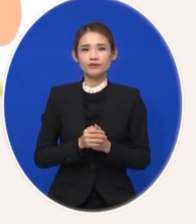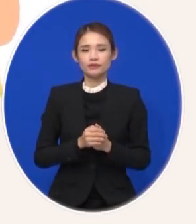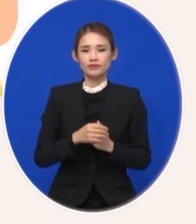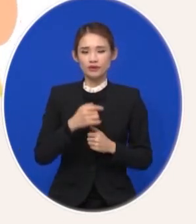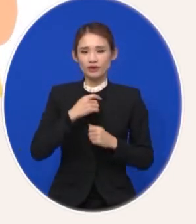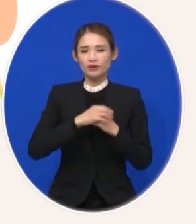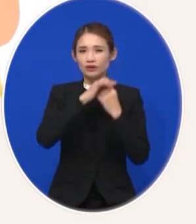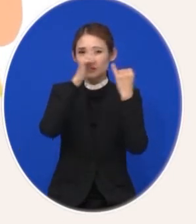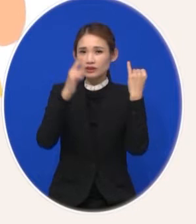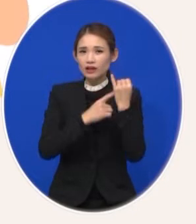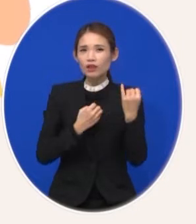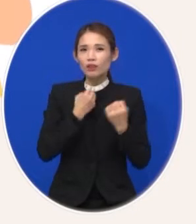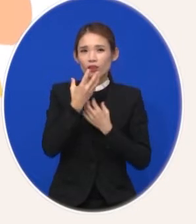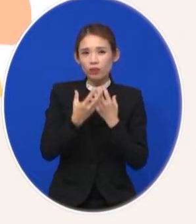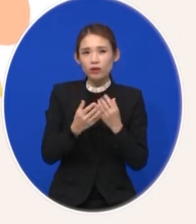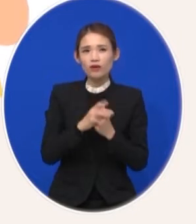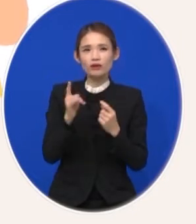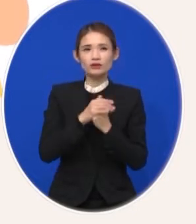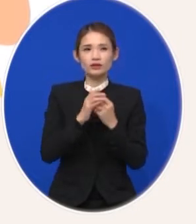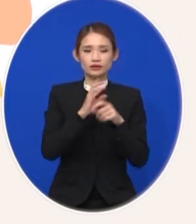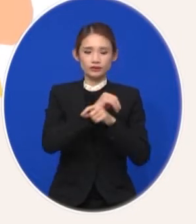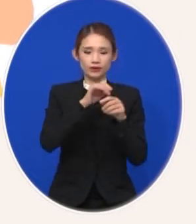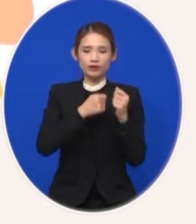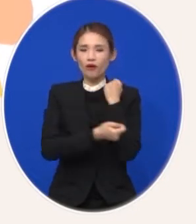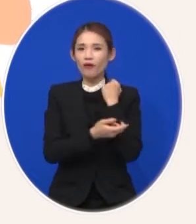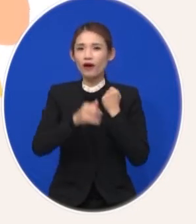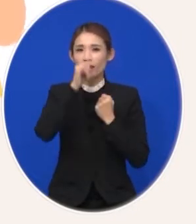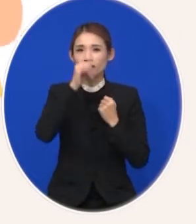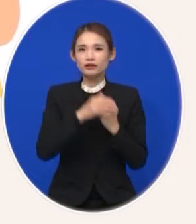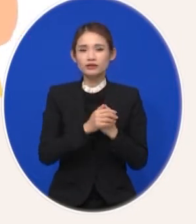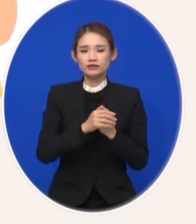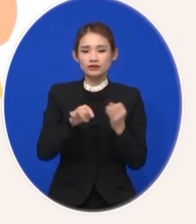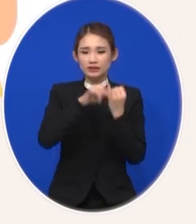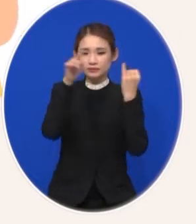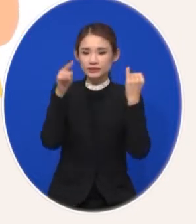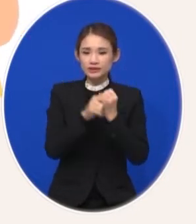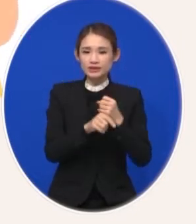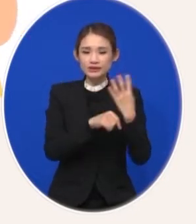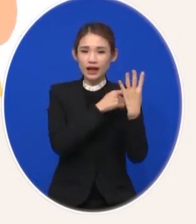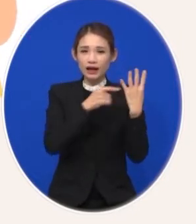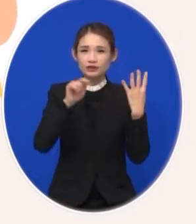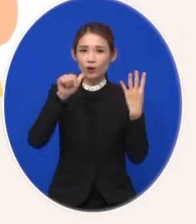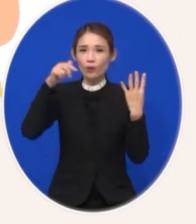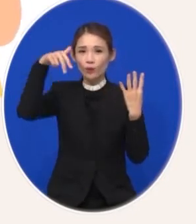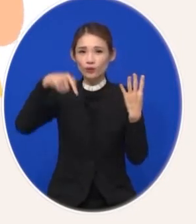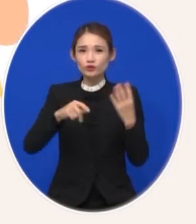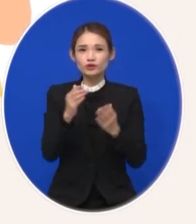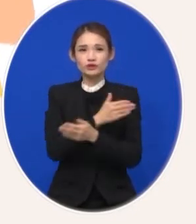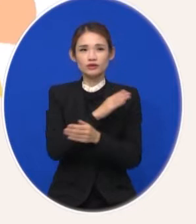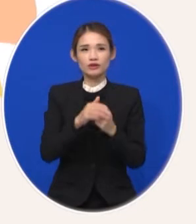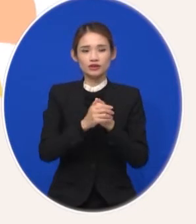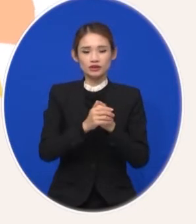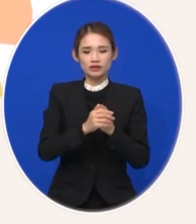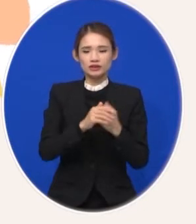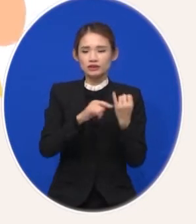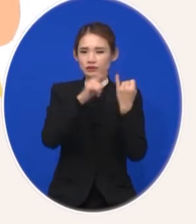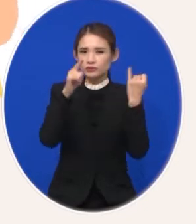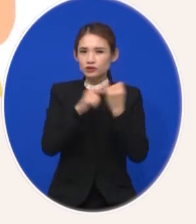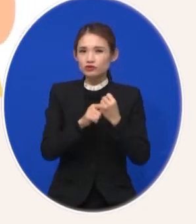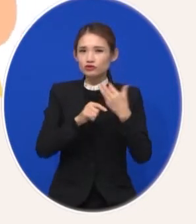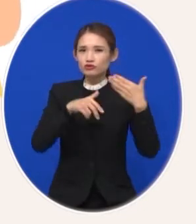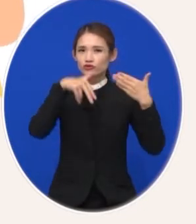입덧은 임신 주수에 의해서 영향을 받습니다. 임신 4에서 5주부터 시작해서 임신 9주에 가장